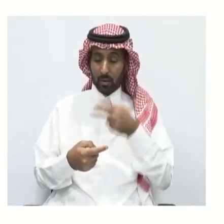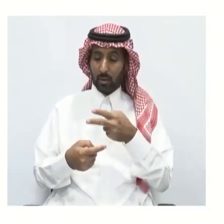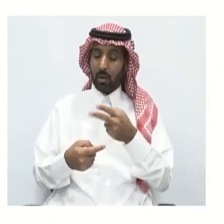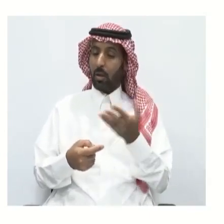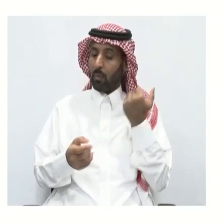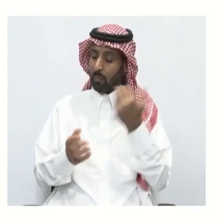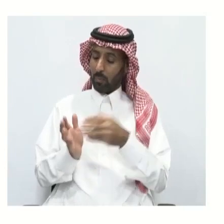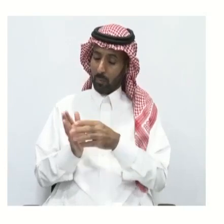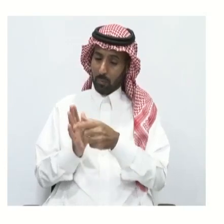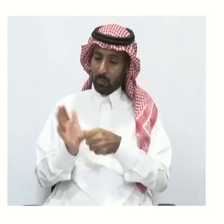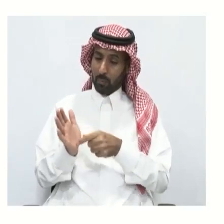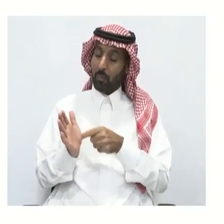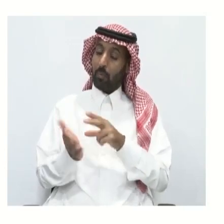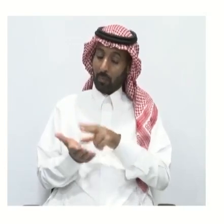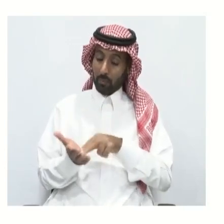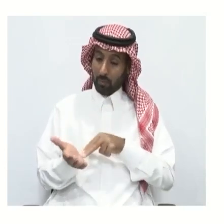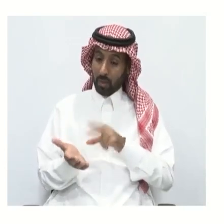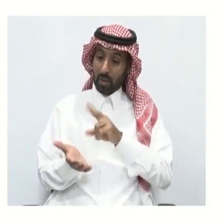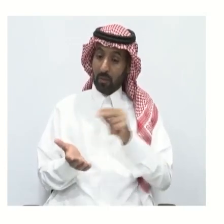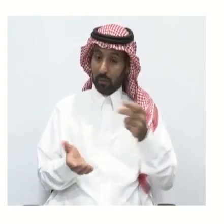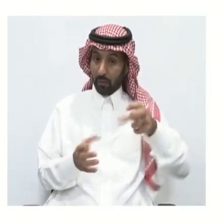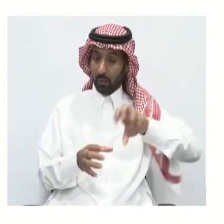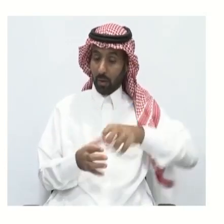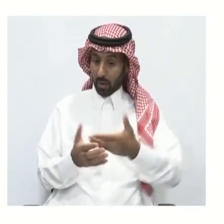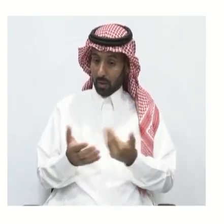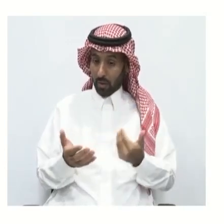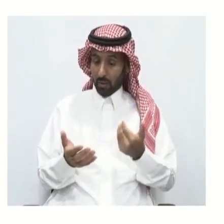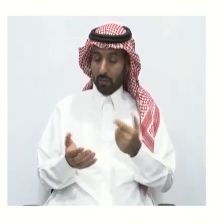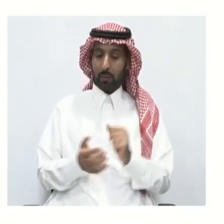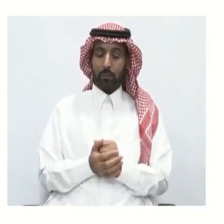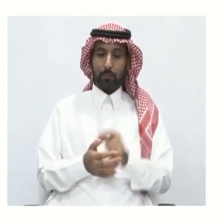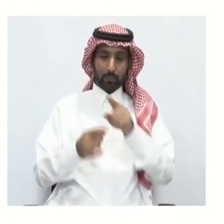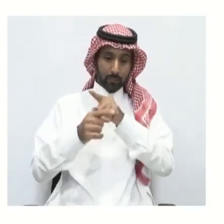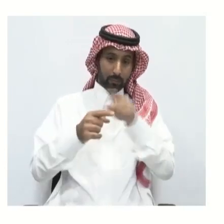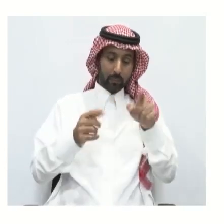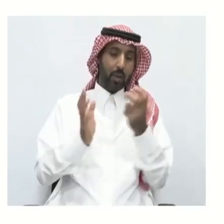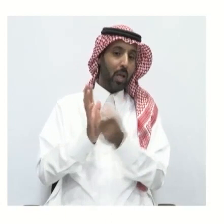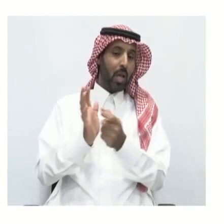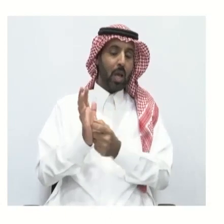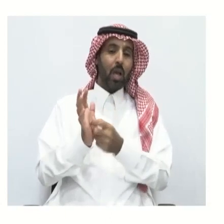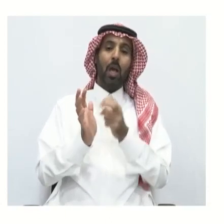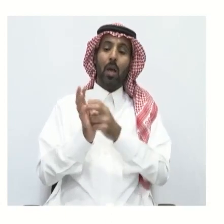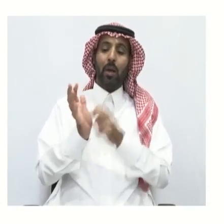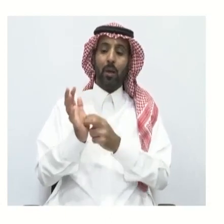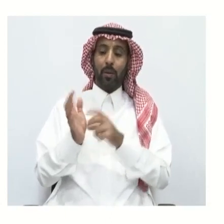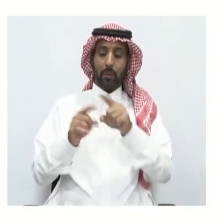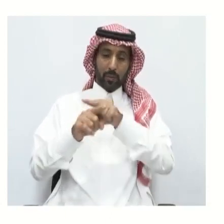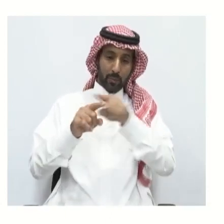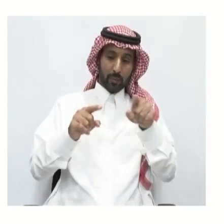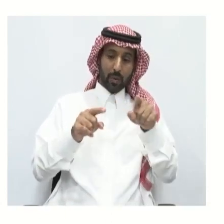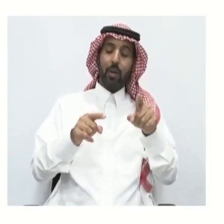في صوره نسبه مئويه هذا هو القانون نسبه المردود المئويه تساوي المردود الفعلي